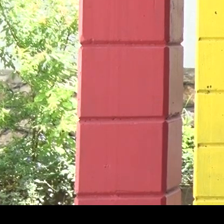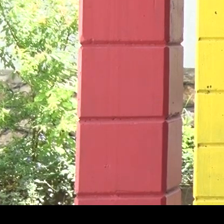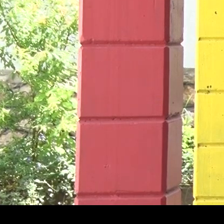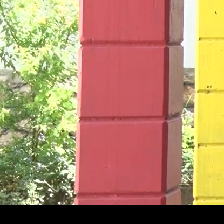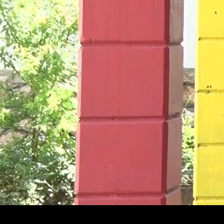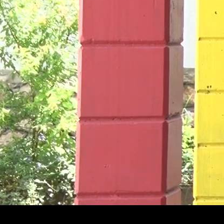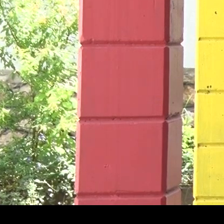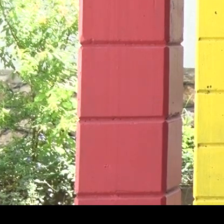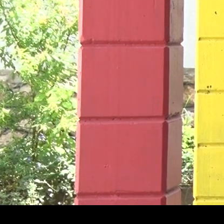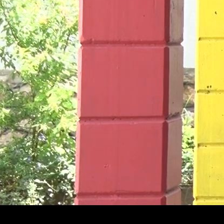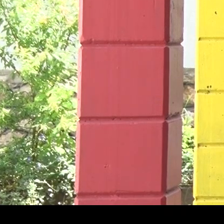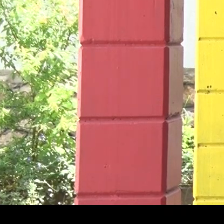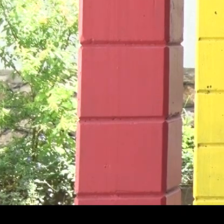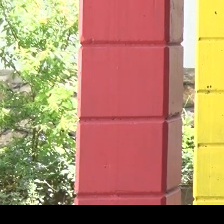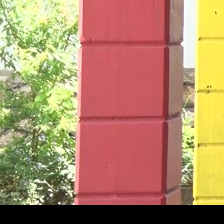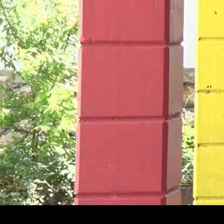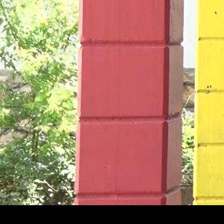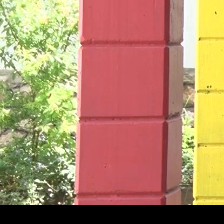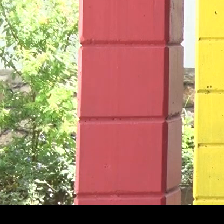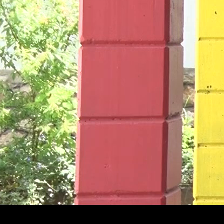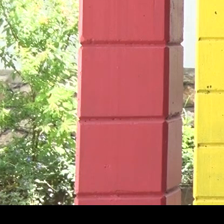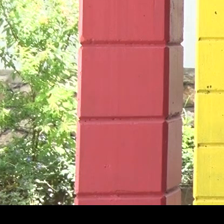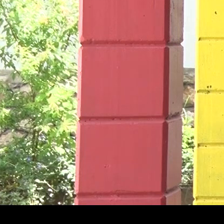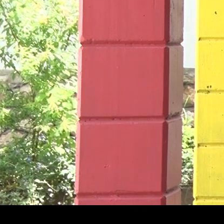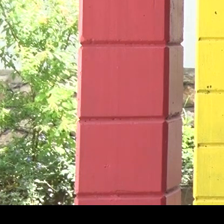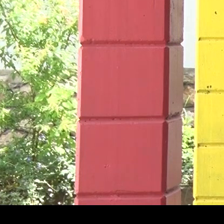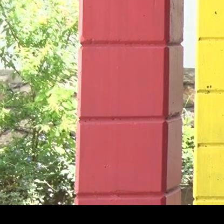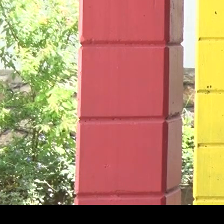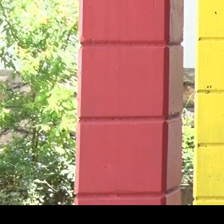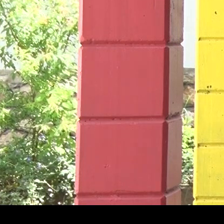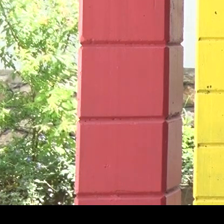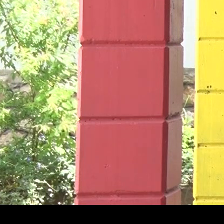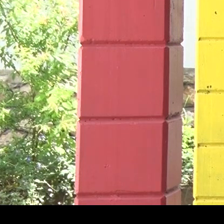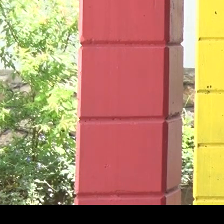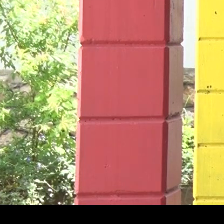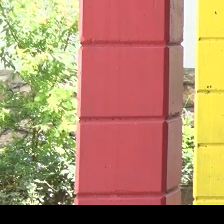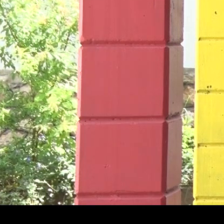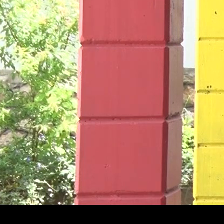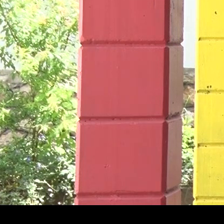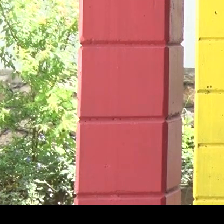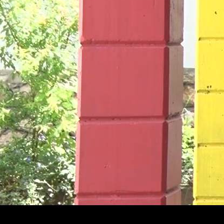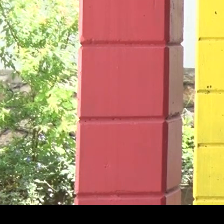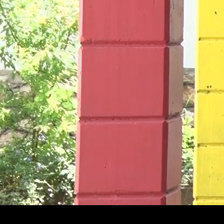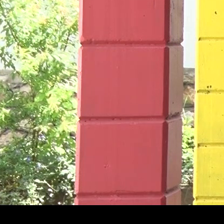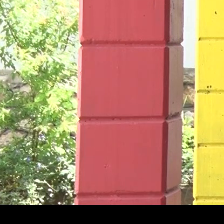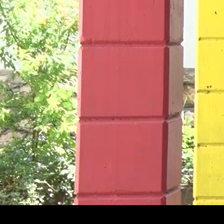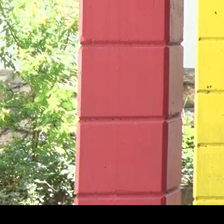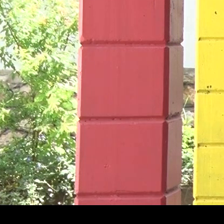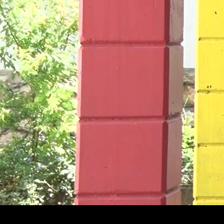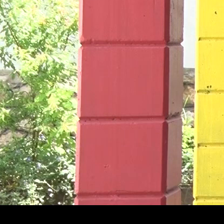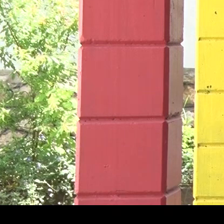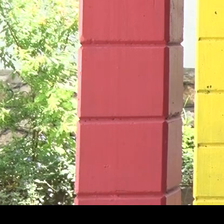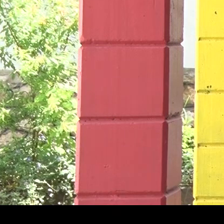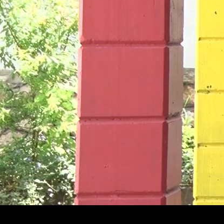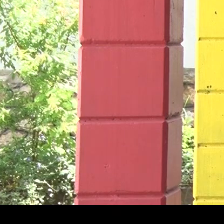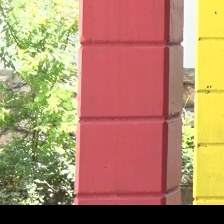shenjeve, edhe që duhet të ankohën me qenë me një person të shurdhë. Pasi që gjuha e shenjeve është gjuhë